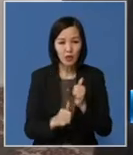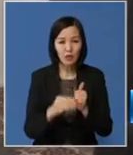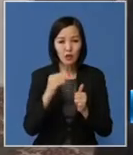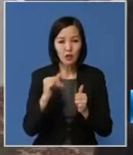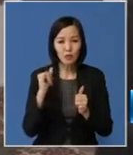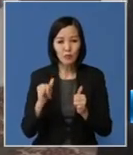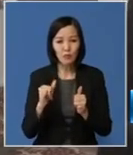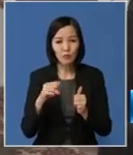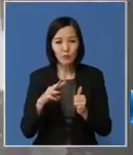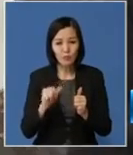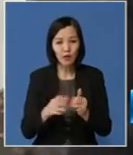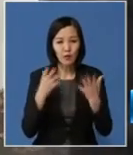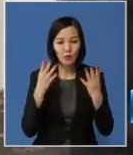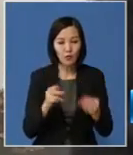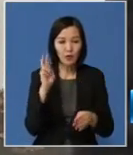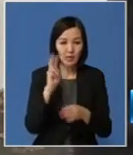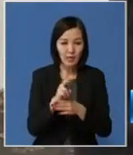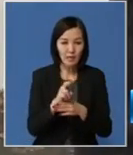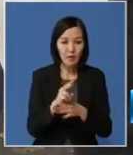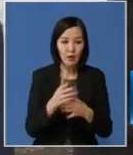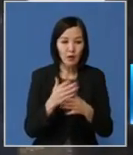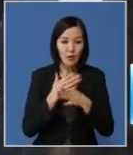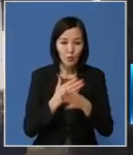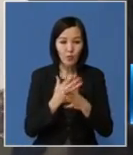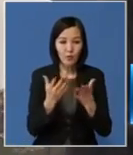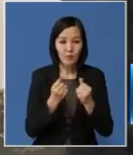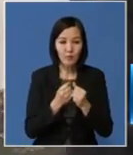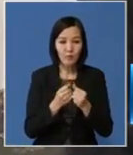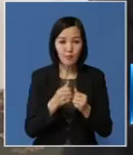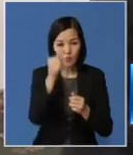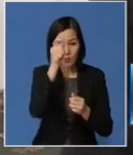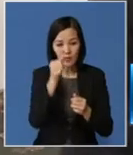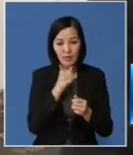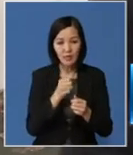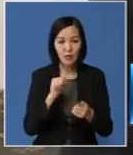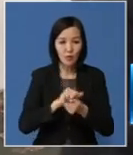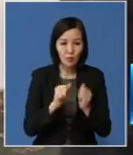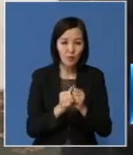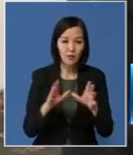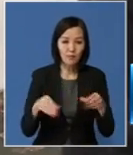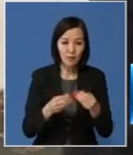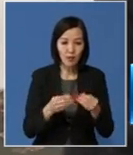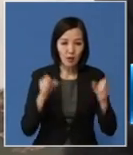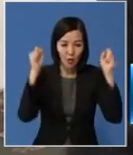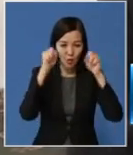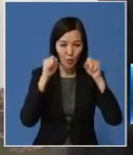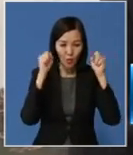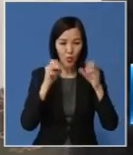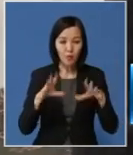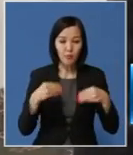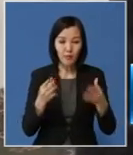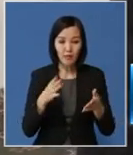Көмектерін беріп жатыр бізге. Осай көмір мен көмек берді бізге. Қой берді. Осындай